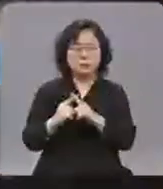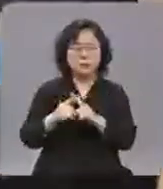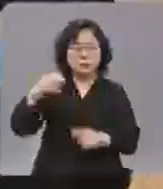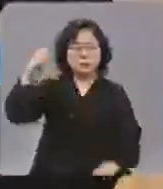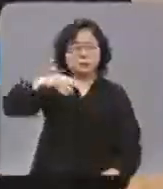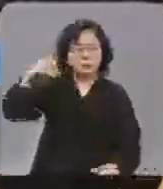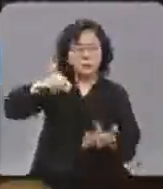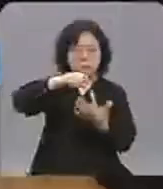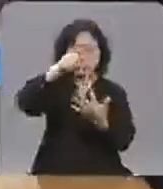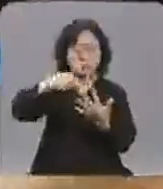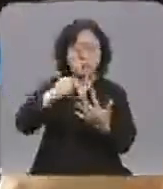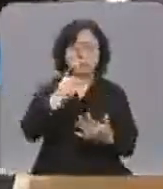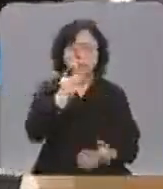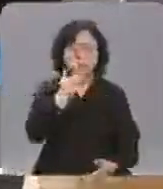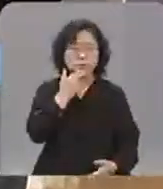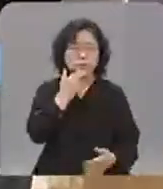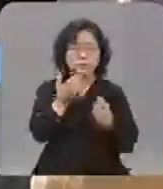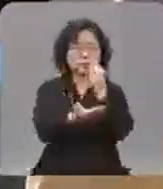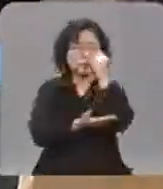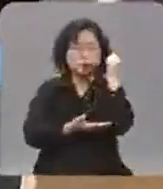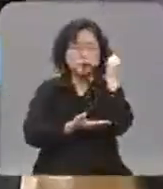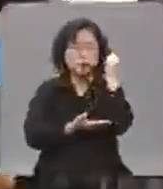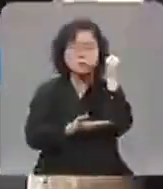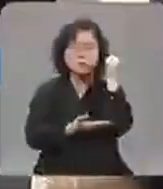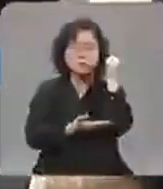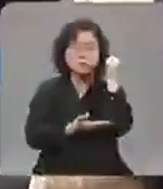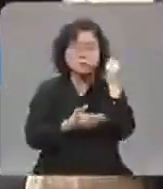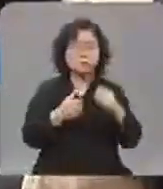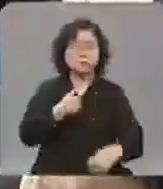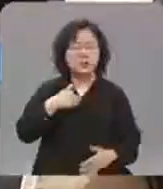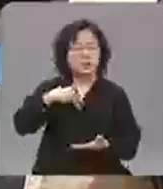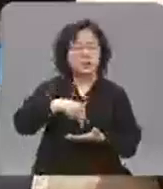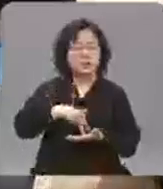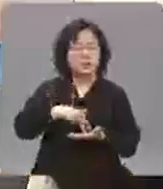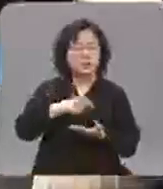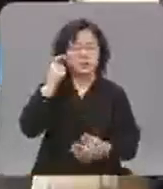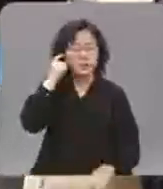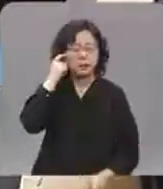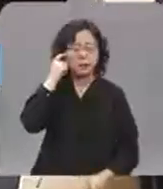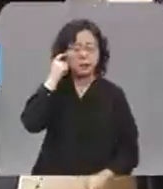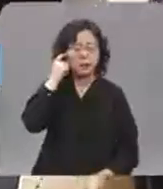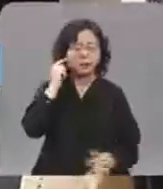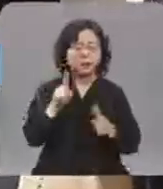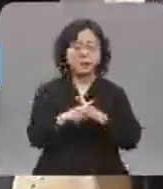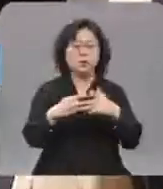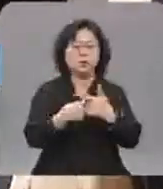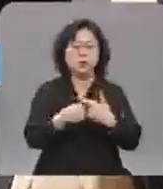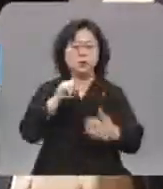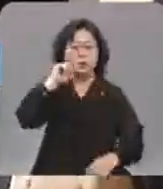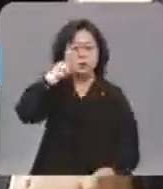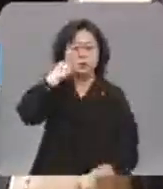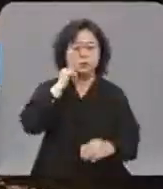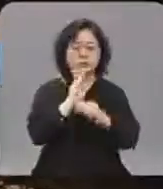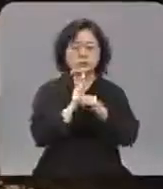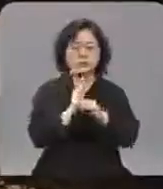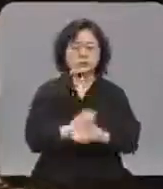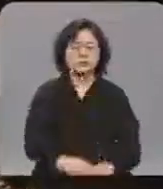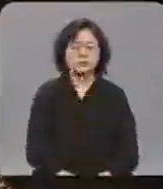그냥 선별 없이 이렇게 베는 건 저는 제 지식으로는 좀 이해가